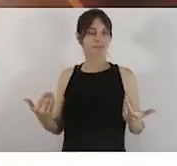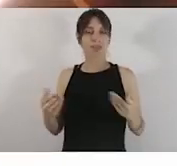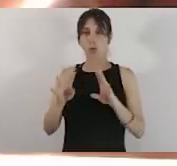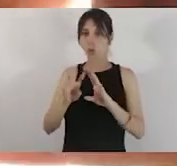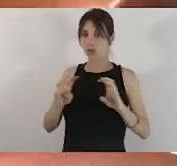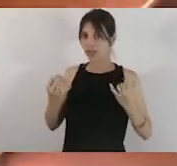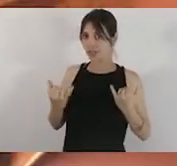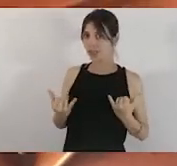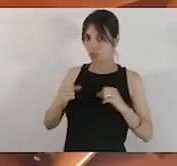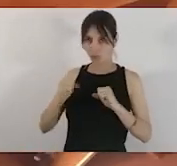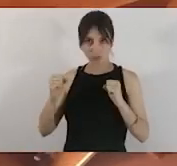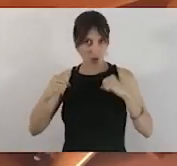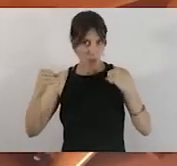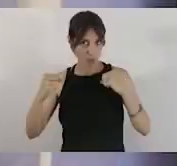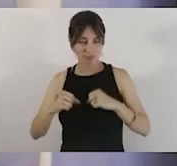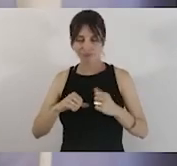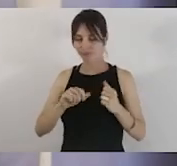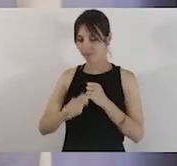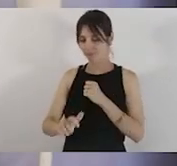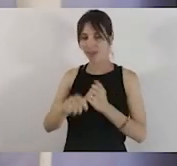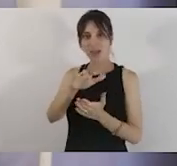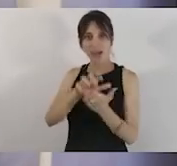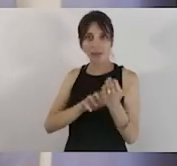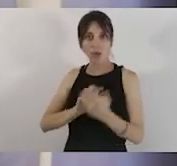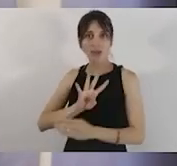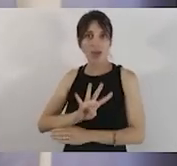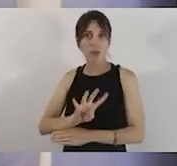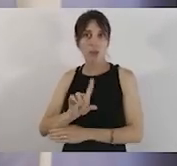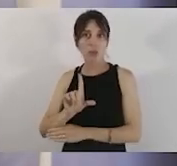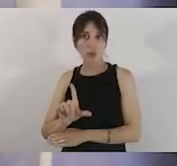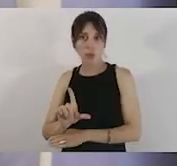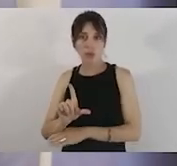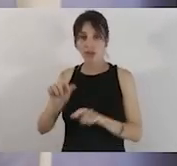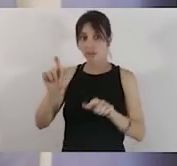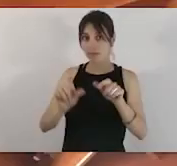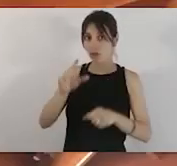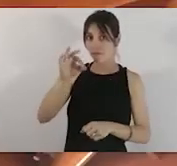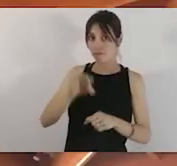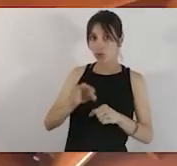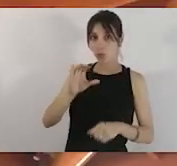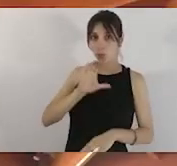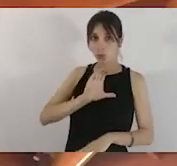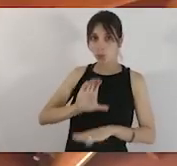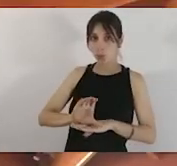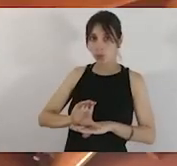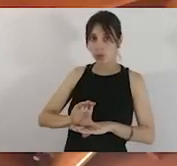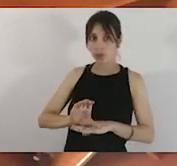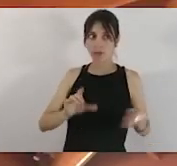Conseil sur le rapport 42. Y a-t-il des votes contre ?